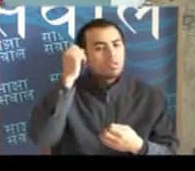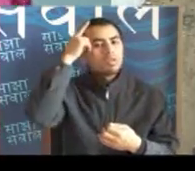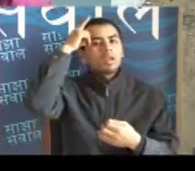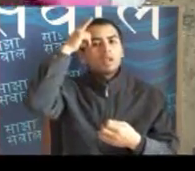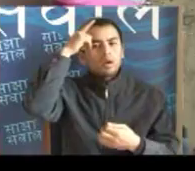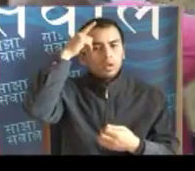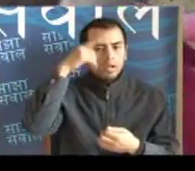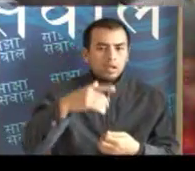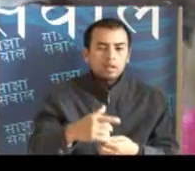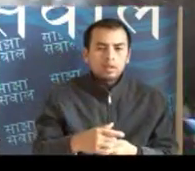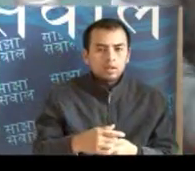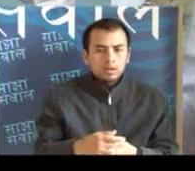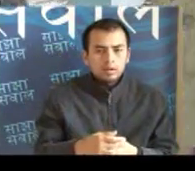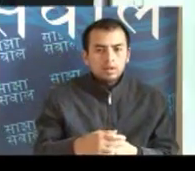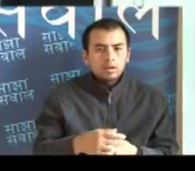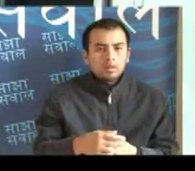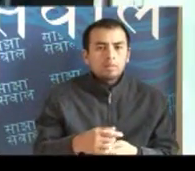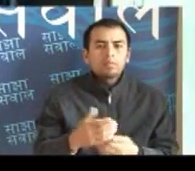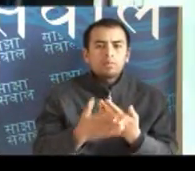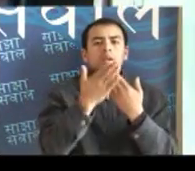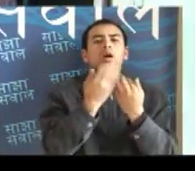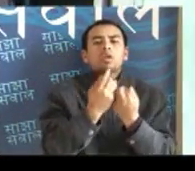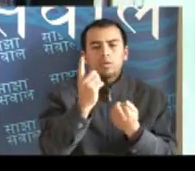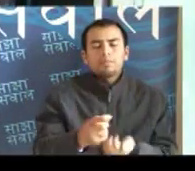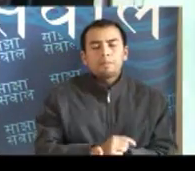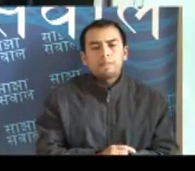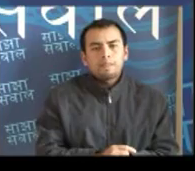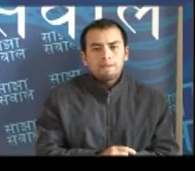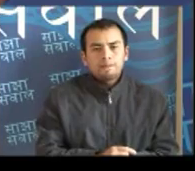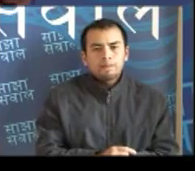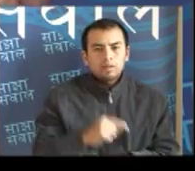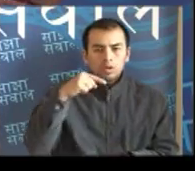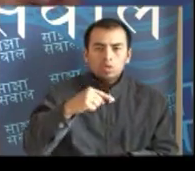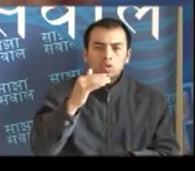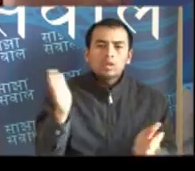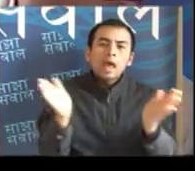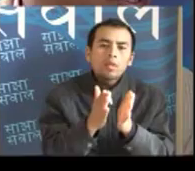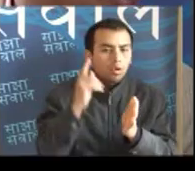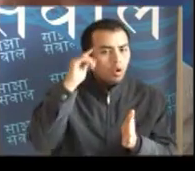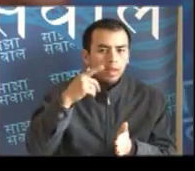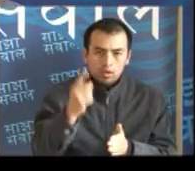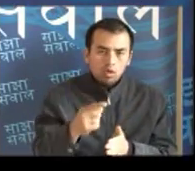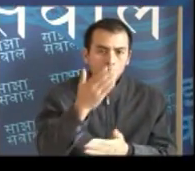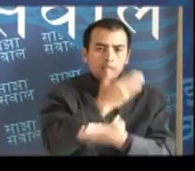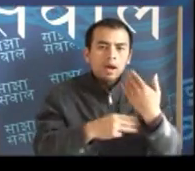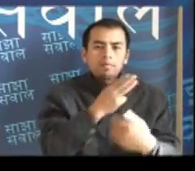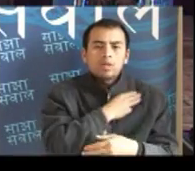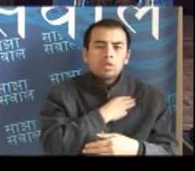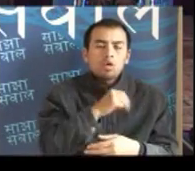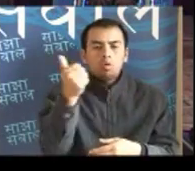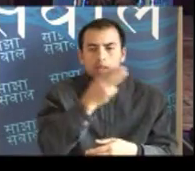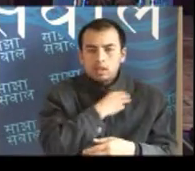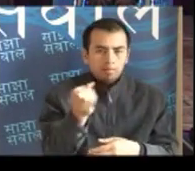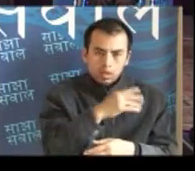चेतना जगाउनको चेतनाले मलाई प्रेरणा दियो, चेतना जगाउन। यो त एकदम संक्षिप्त सामग्री, अपाङ्गता भएको व्यक्ति पनि